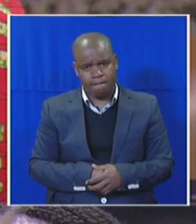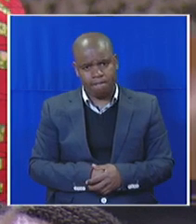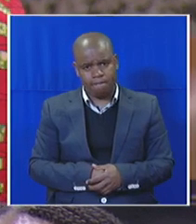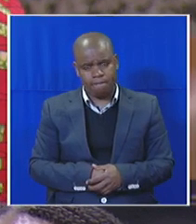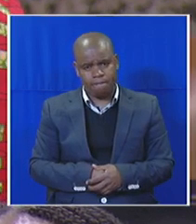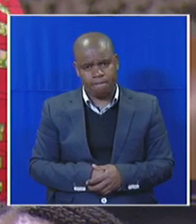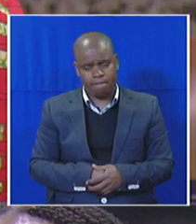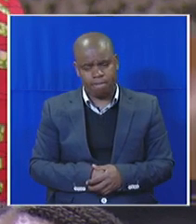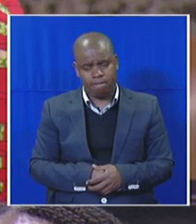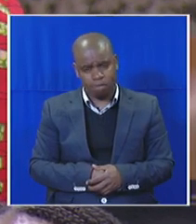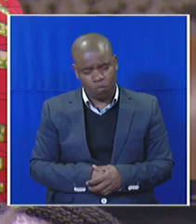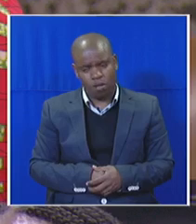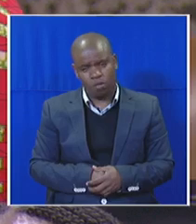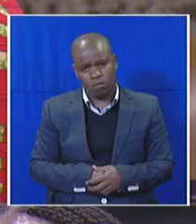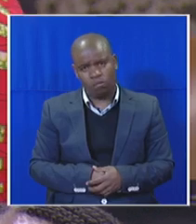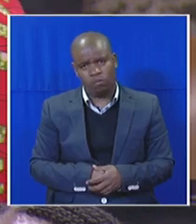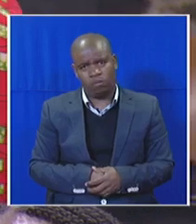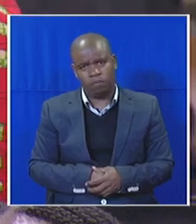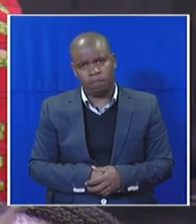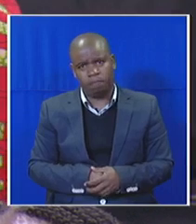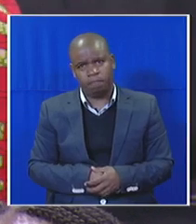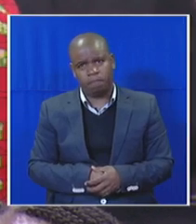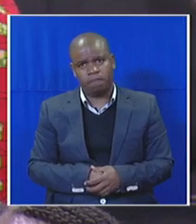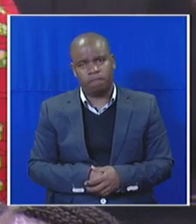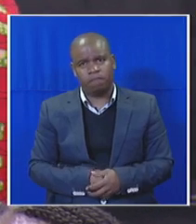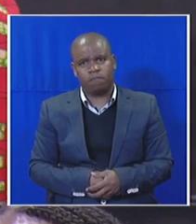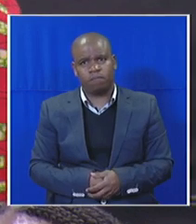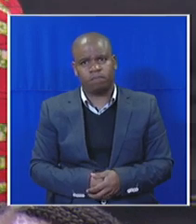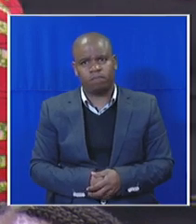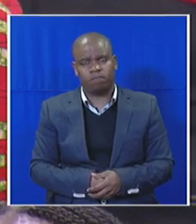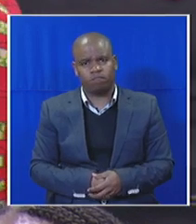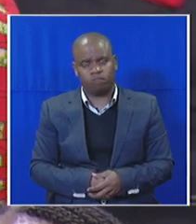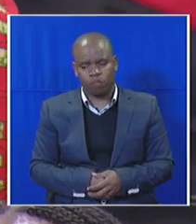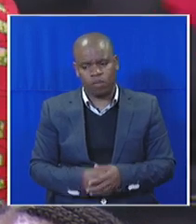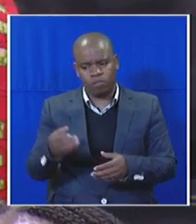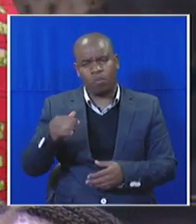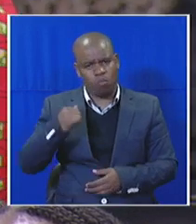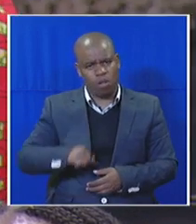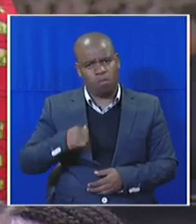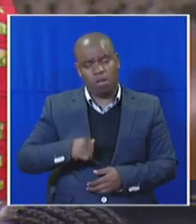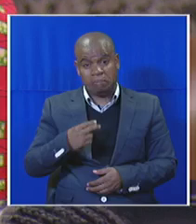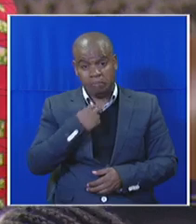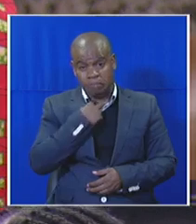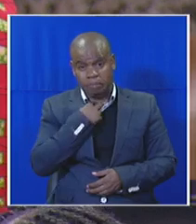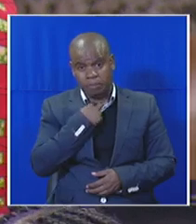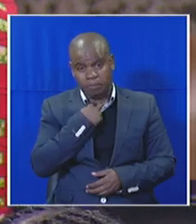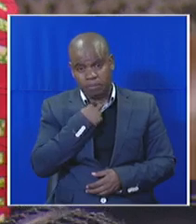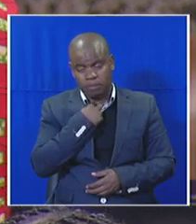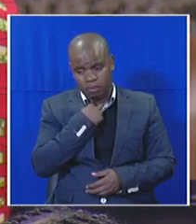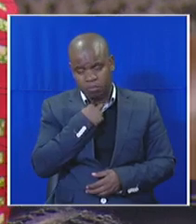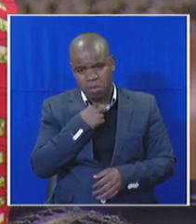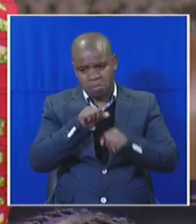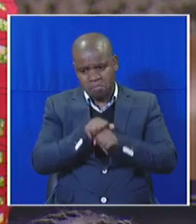ngokwamandla komasipala ekuletheni izidingo nqangi kwezokuxhumana phecelezi ICT infrastructure